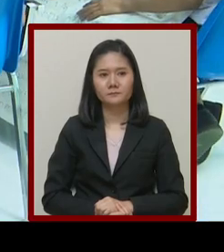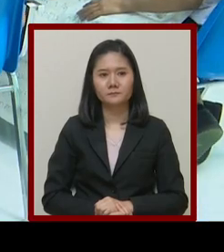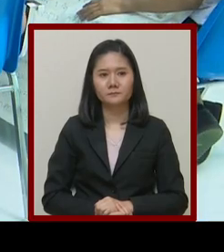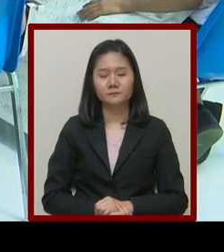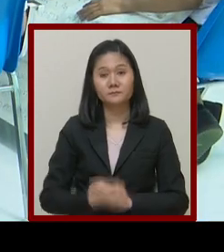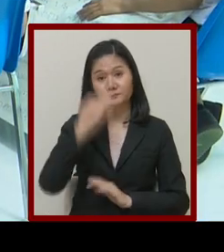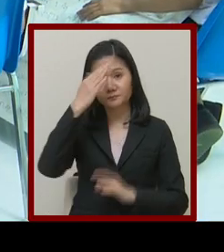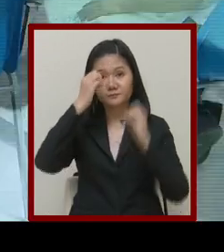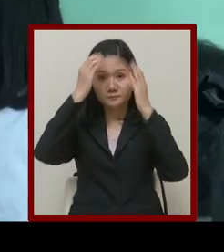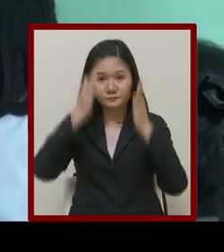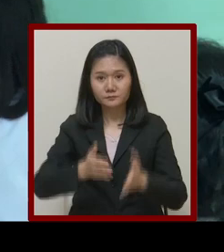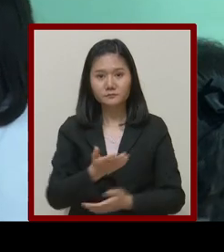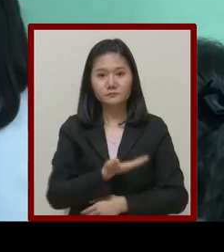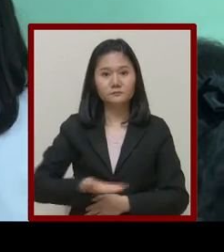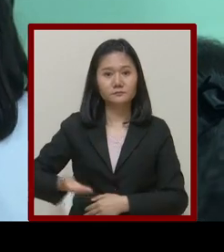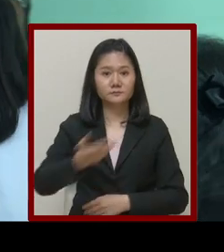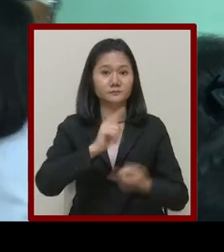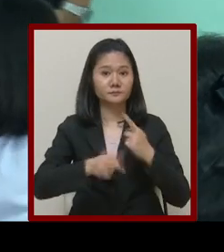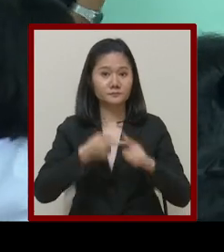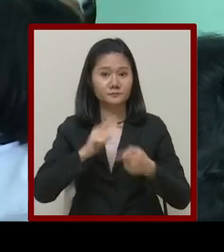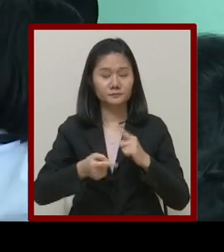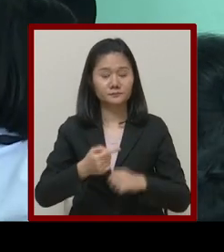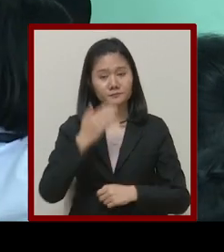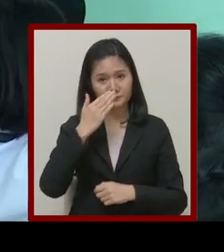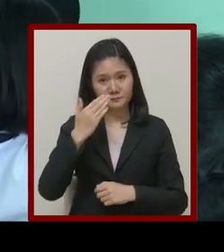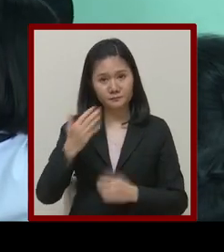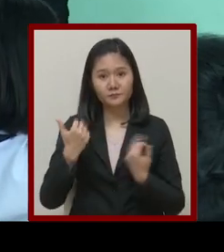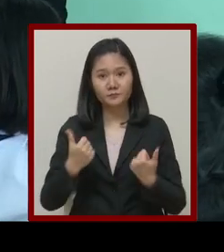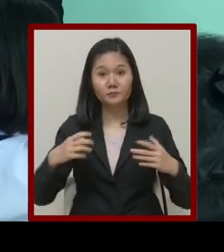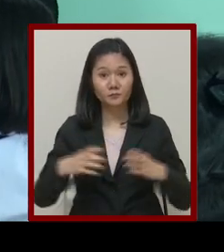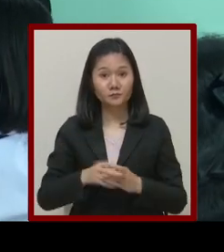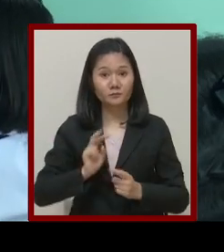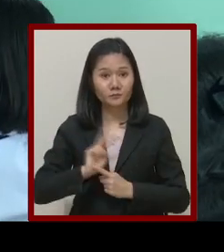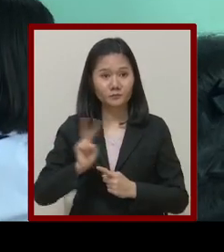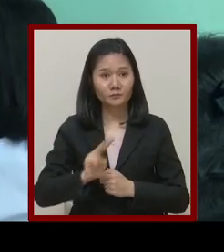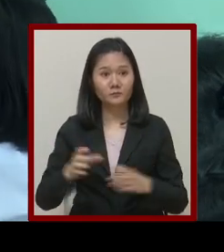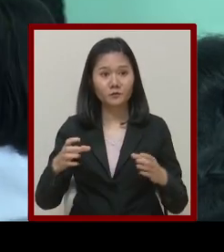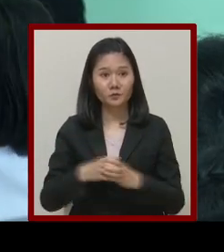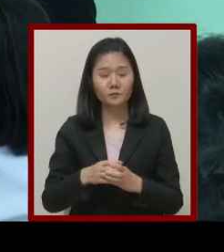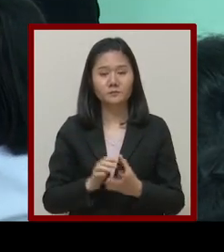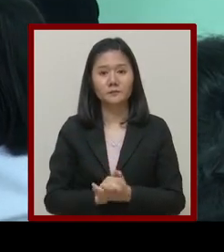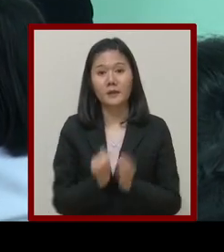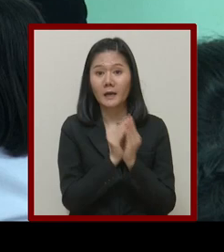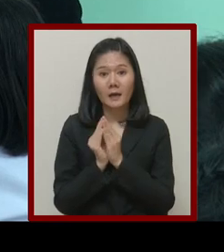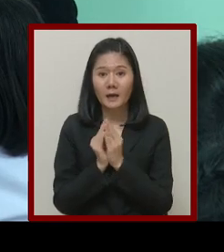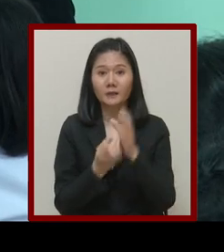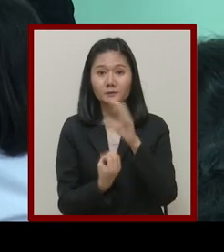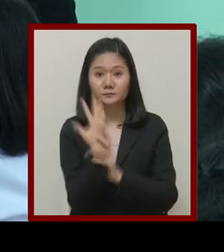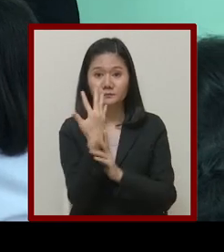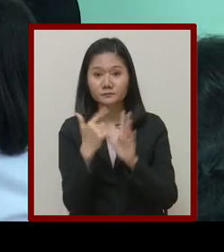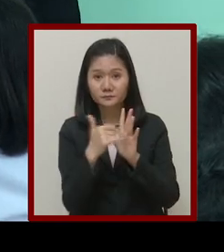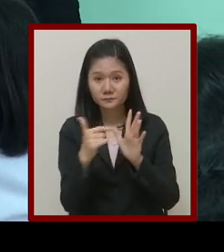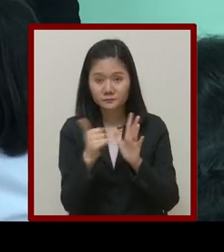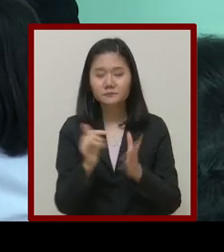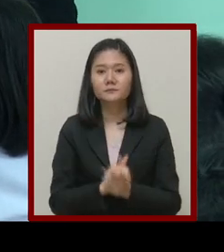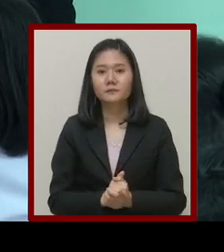เรียนคุณครูที่เคารพและสวัสดีเพื่อนๆทุกคนครับวันนี้กลุ่มผมเป็นกลุ่มที่2ครับชื่อกลุ่มว่าอาหารสมุนไพรครับโด